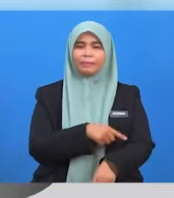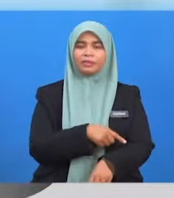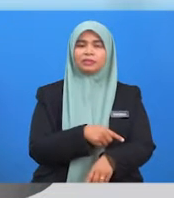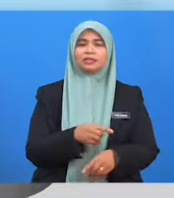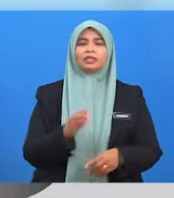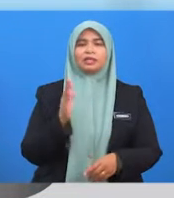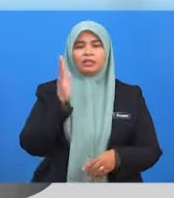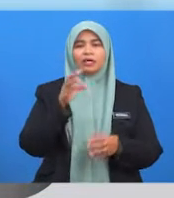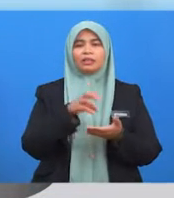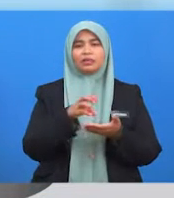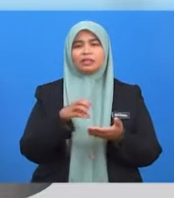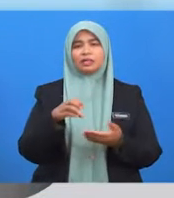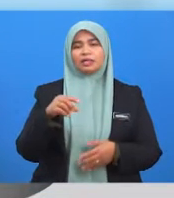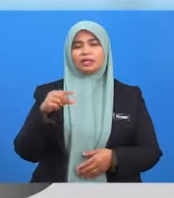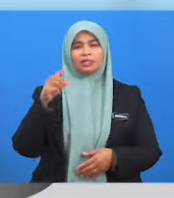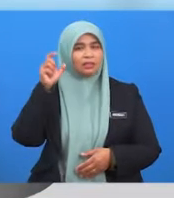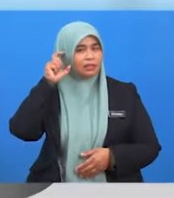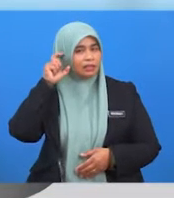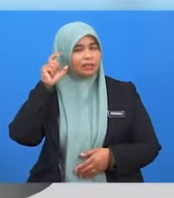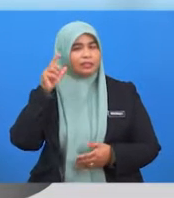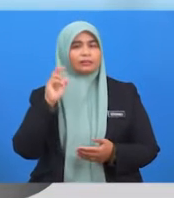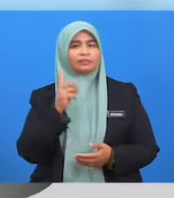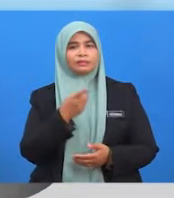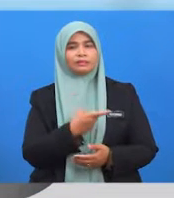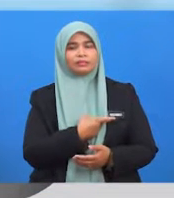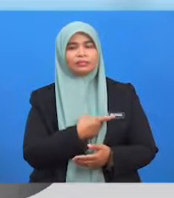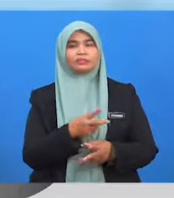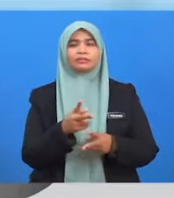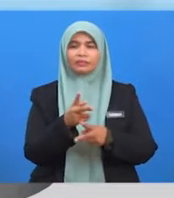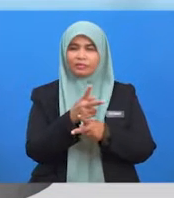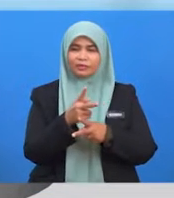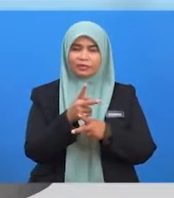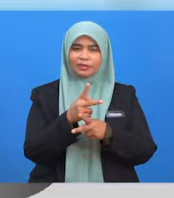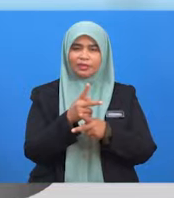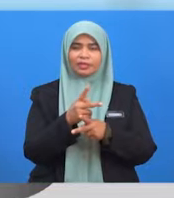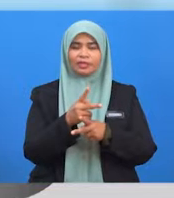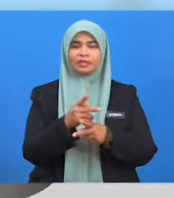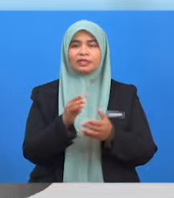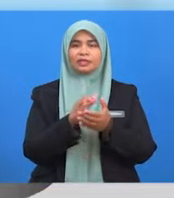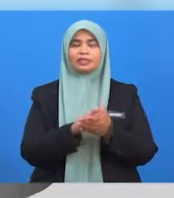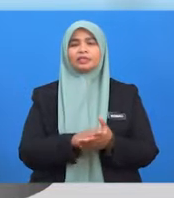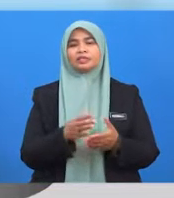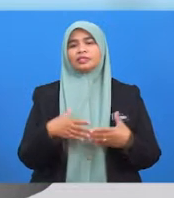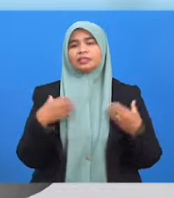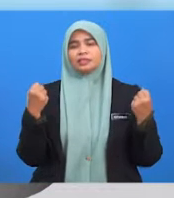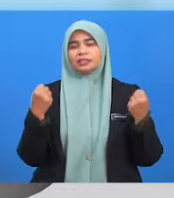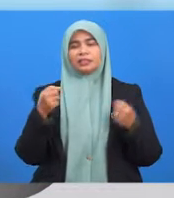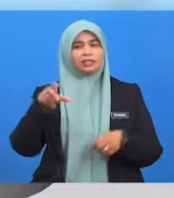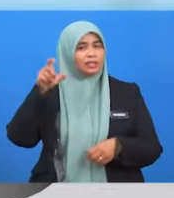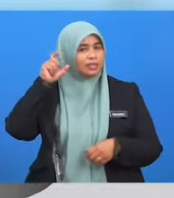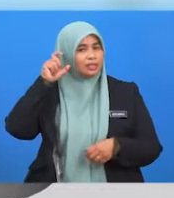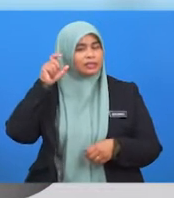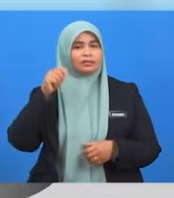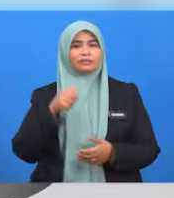merosakkan kegendang telinga kita. Hati-hati ya murid, jagalah kesihatan telinga